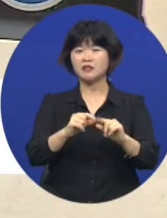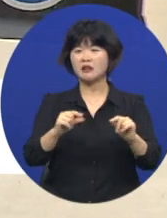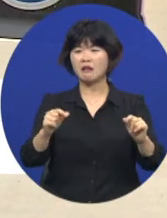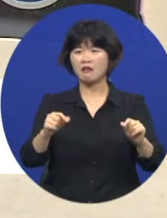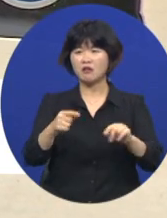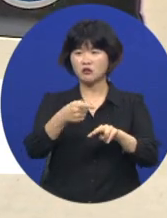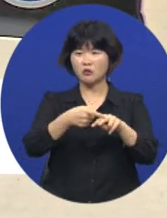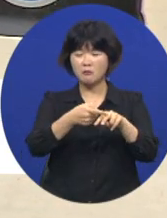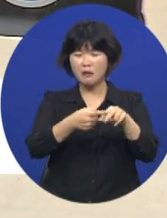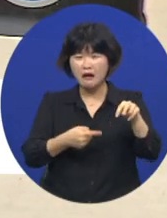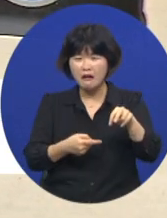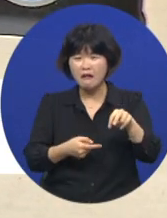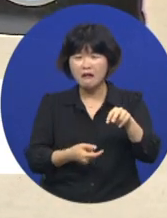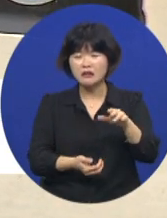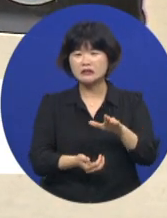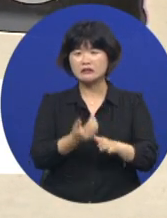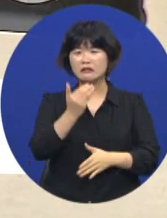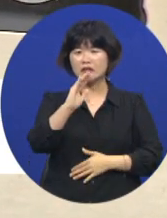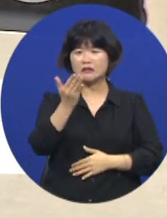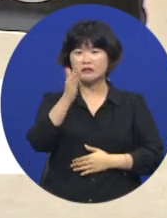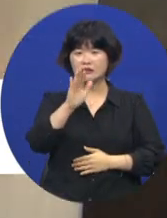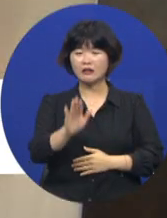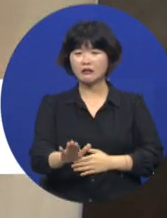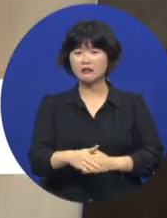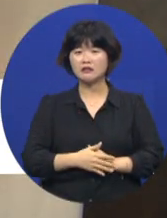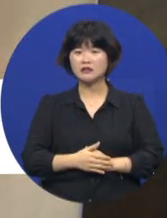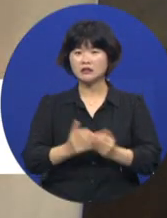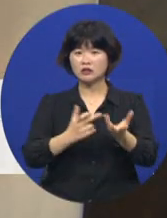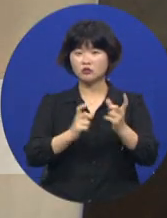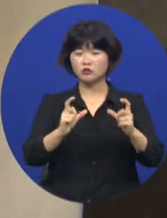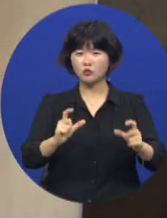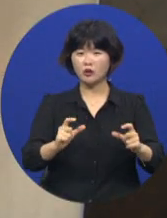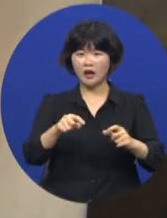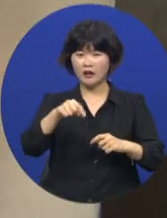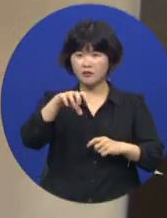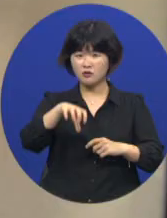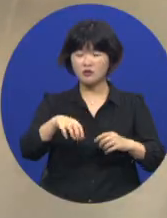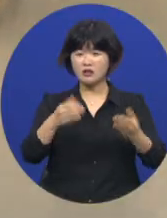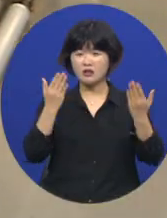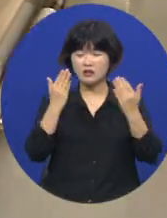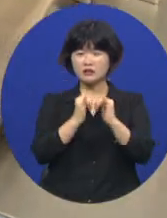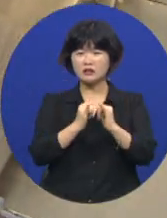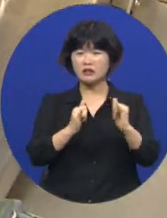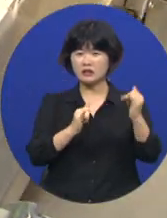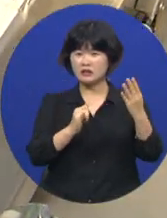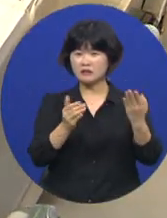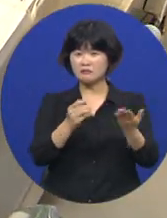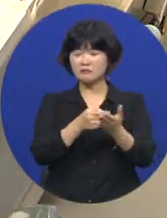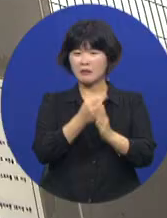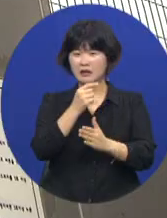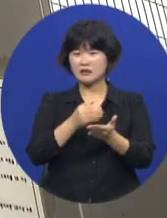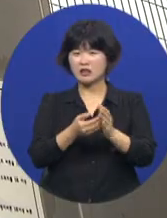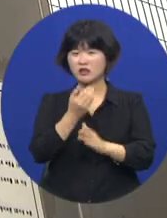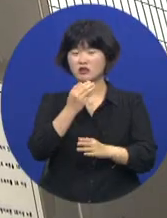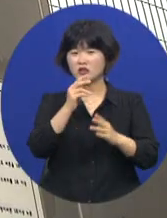감량기에 손가락이 잘리는 사고가 났는데 제주 지역 급식실 인력 대비 산업재해 발생